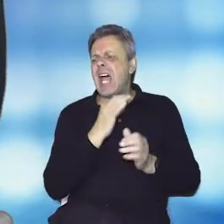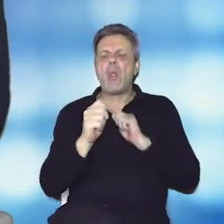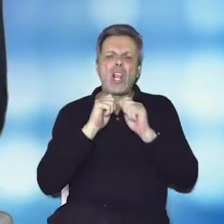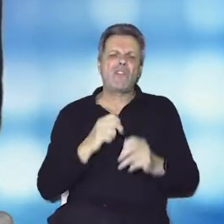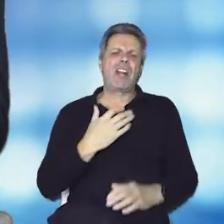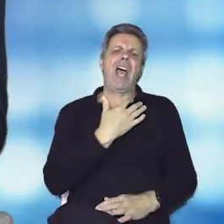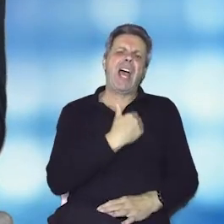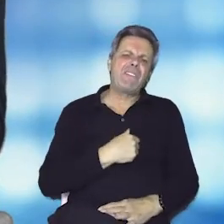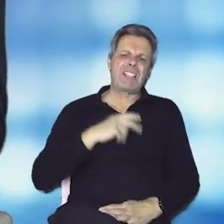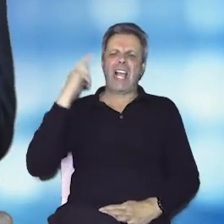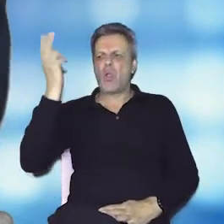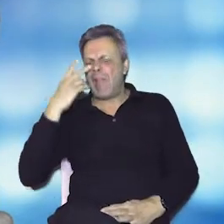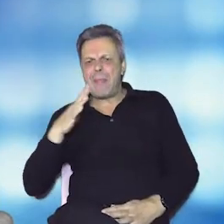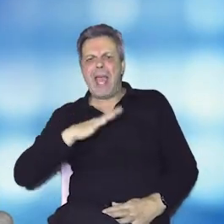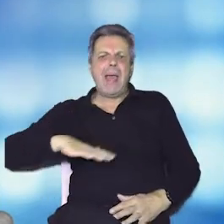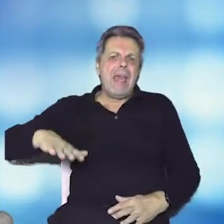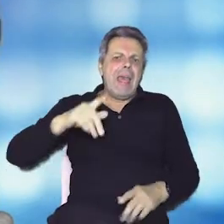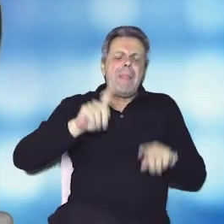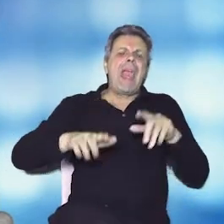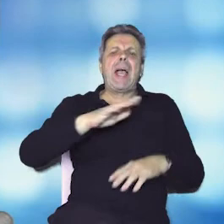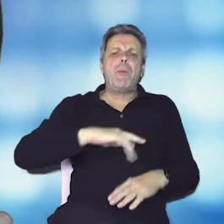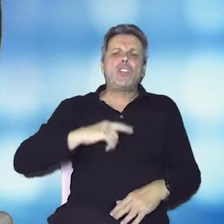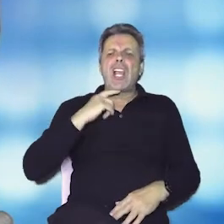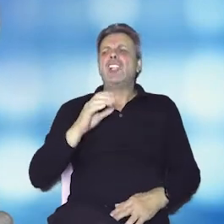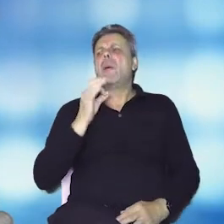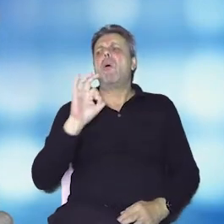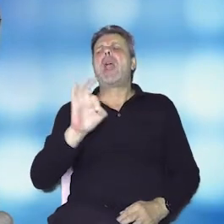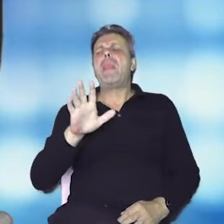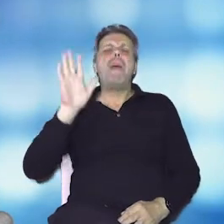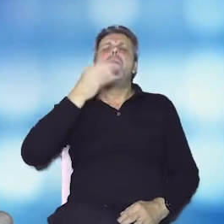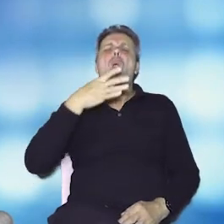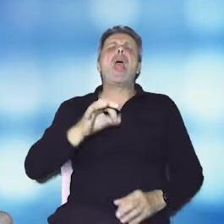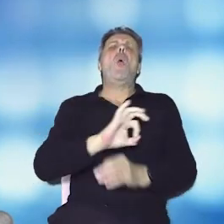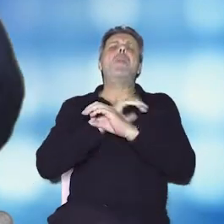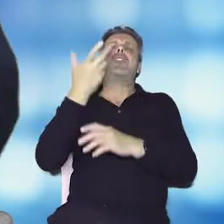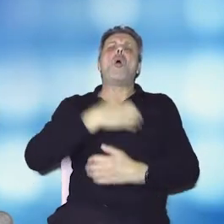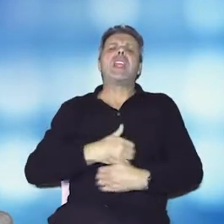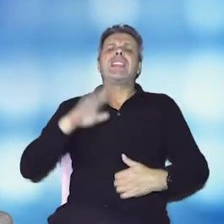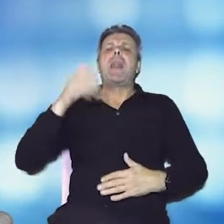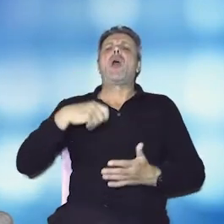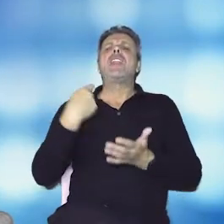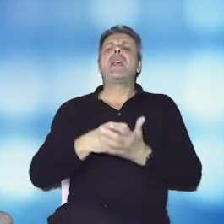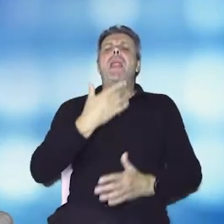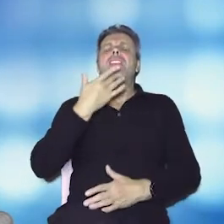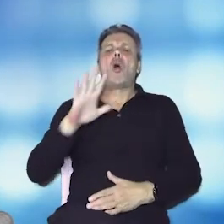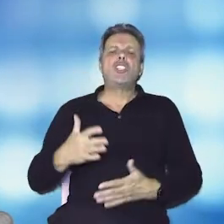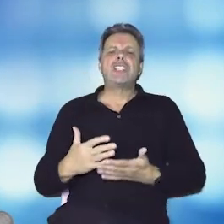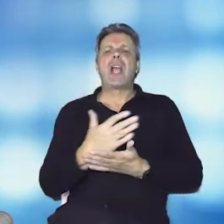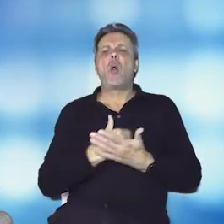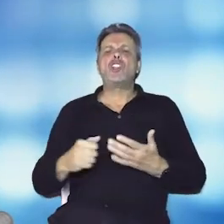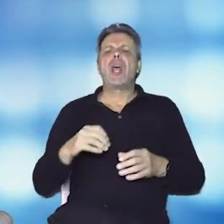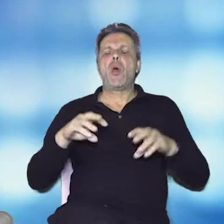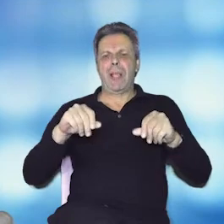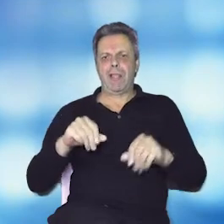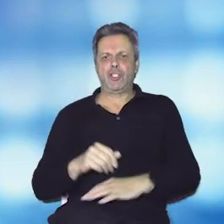Slovenija, Hrvatska, pa određena područja, svi govore ne radi umrit od gladi, nego da im se plaća odšteta za korišteno